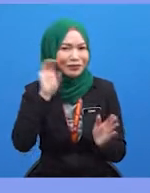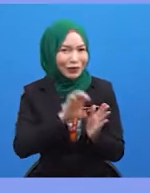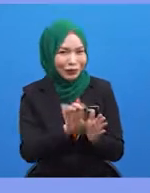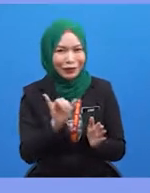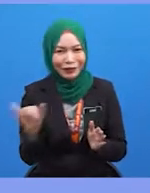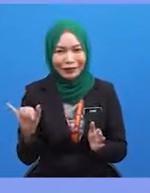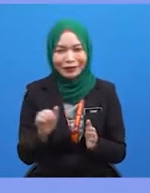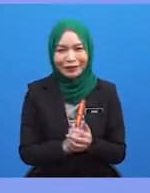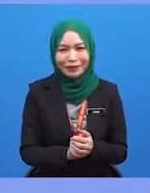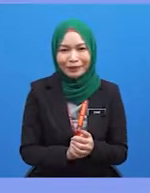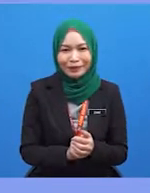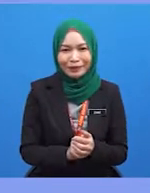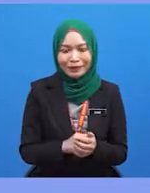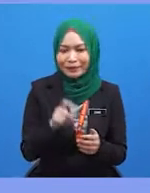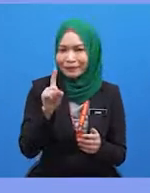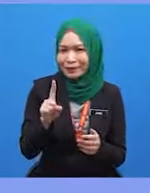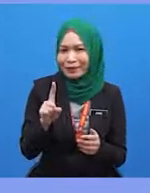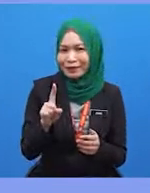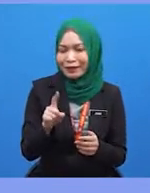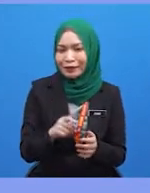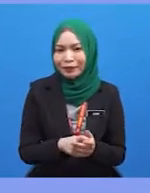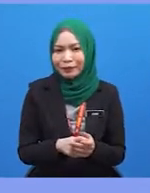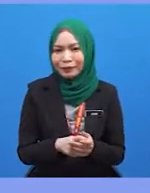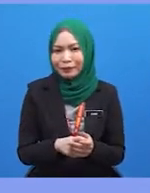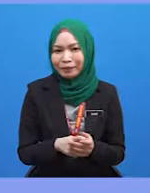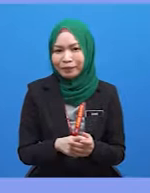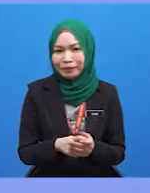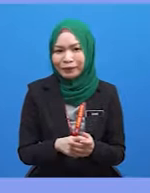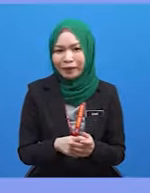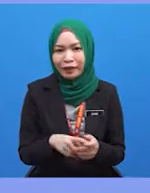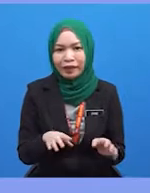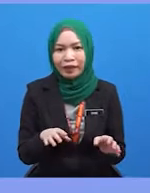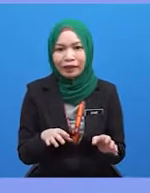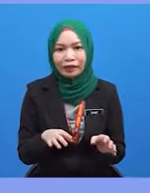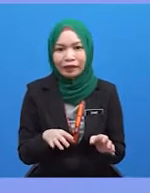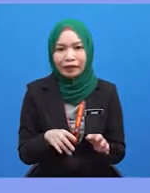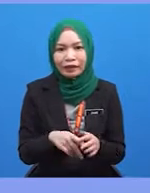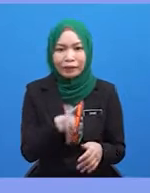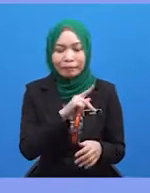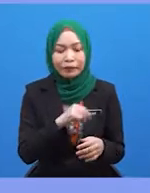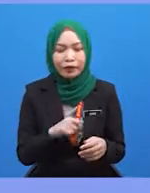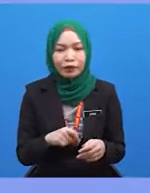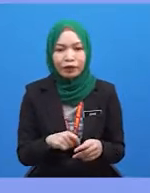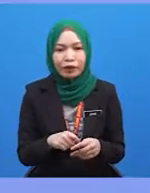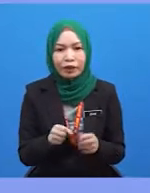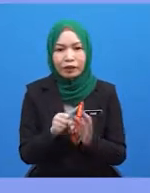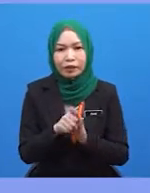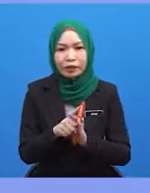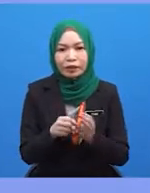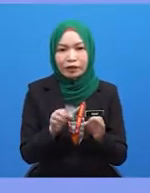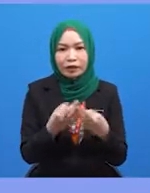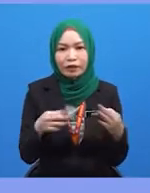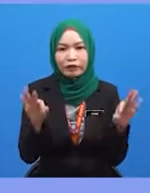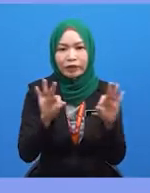Contohnya, seorang pemilik syarikat perisian komputer berjaya mencipta perisian